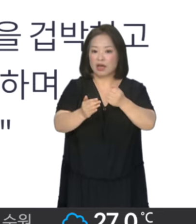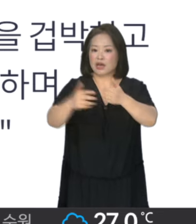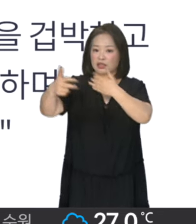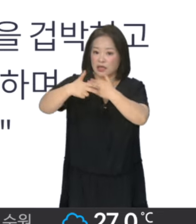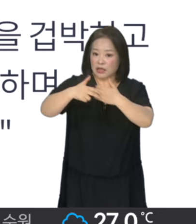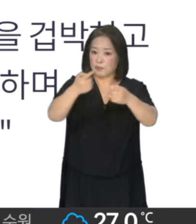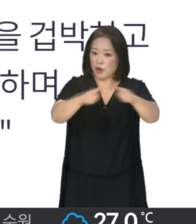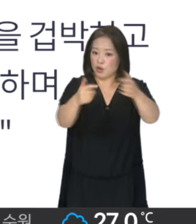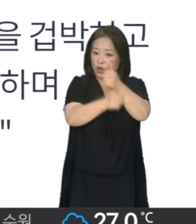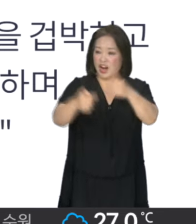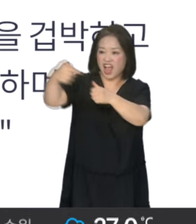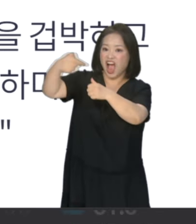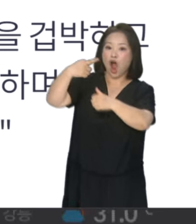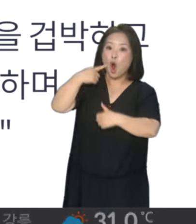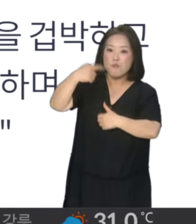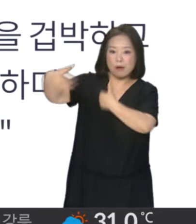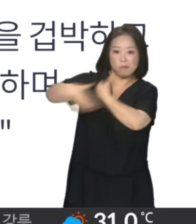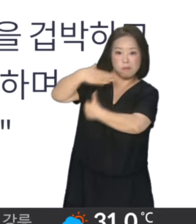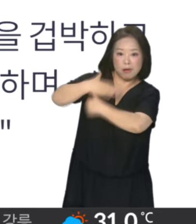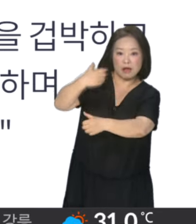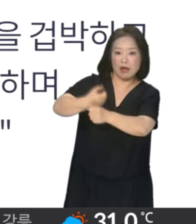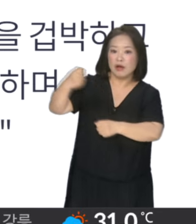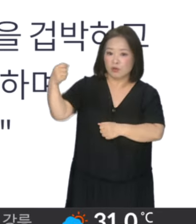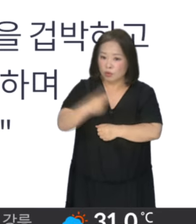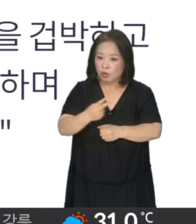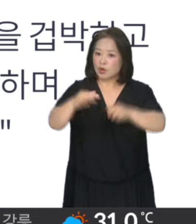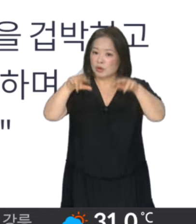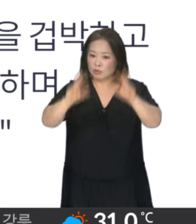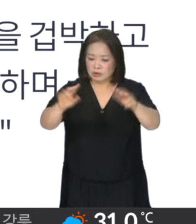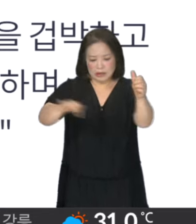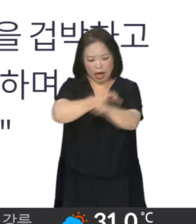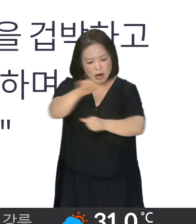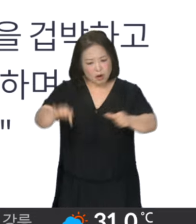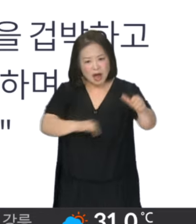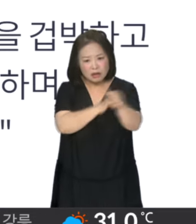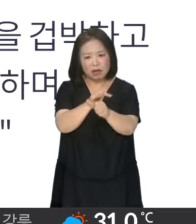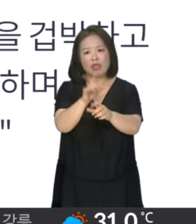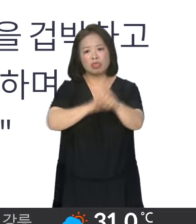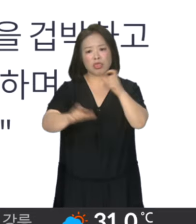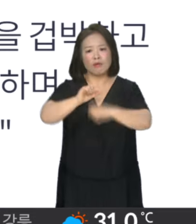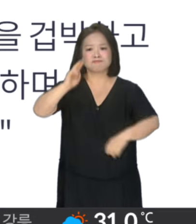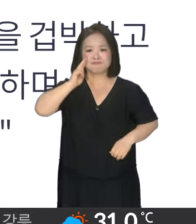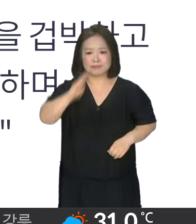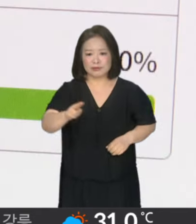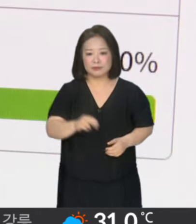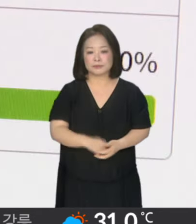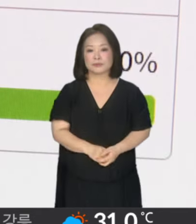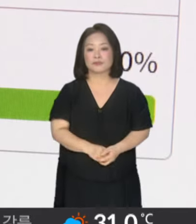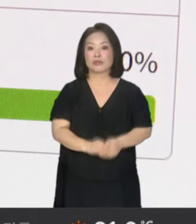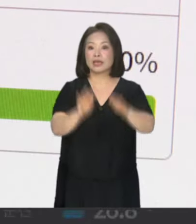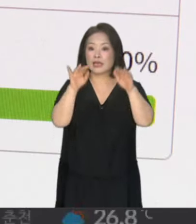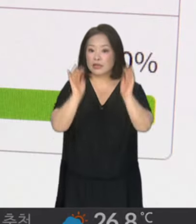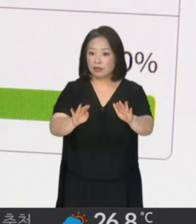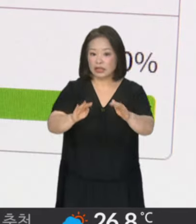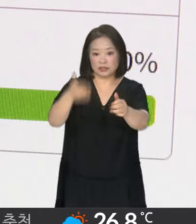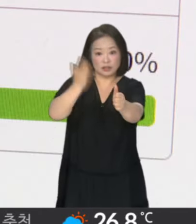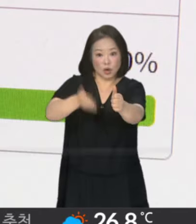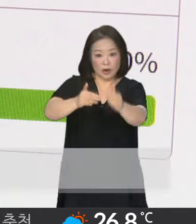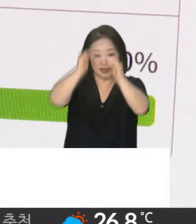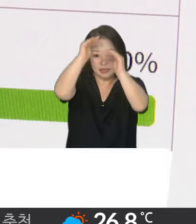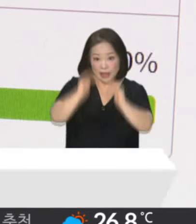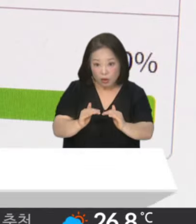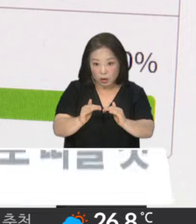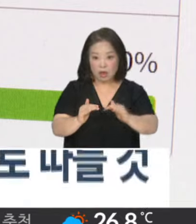겁박하고 의학 교육에 부실화를 획책하는 촉진하고 있다고 지적했습니다 두 청원 모두